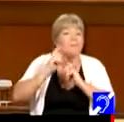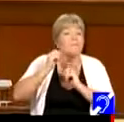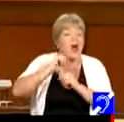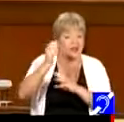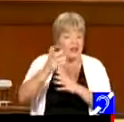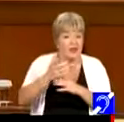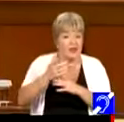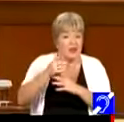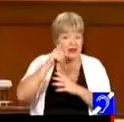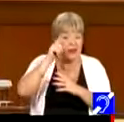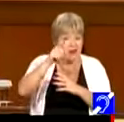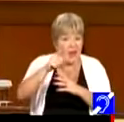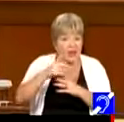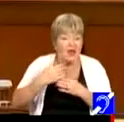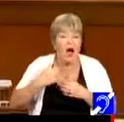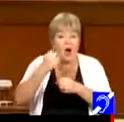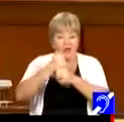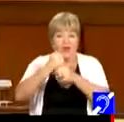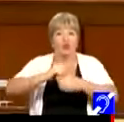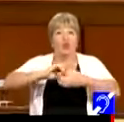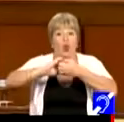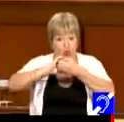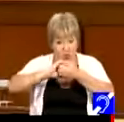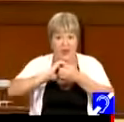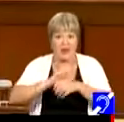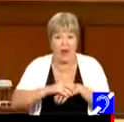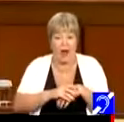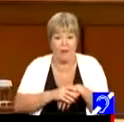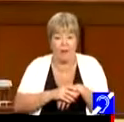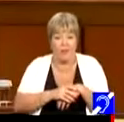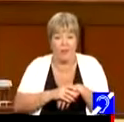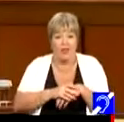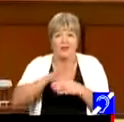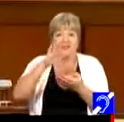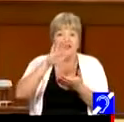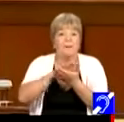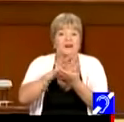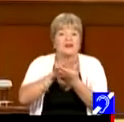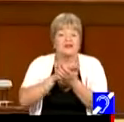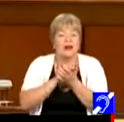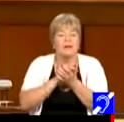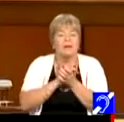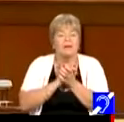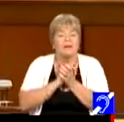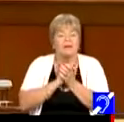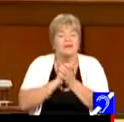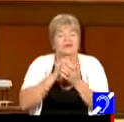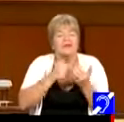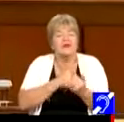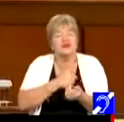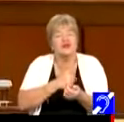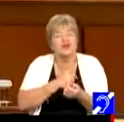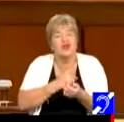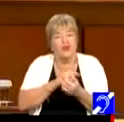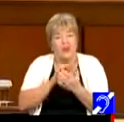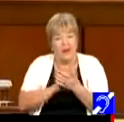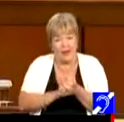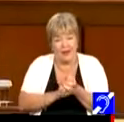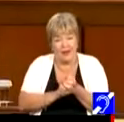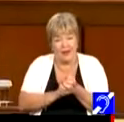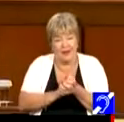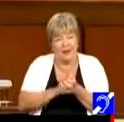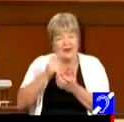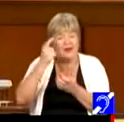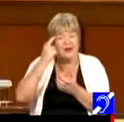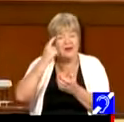consolidat procesul unirii. Să păstrăm în minte și în suflet